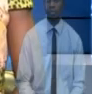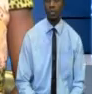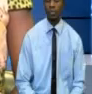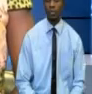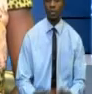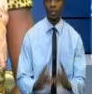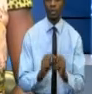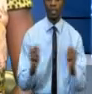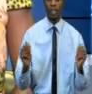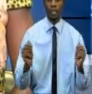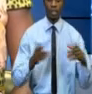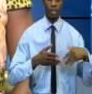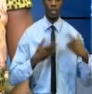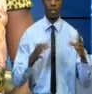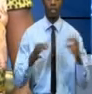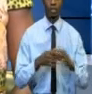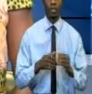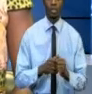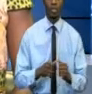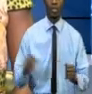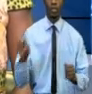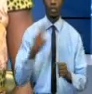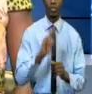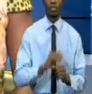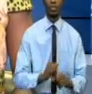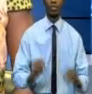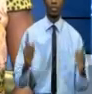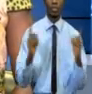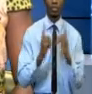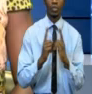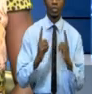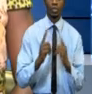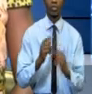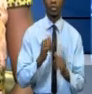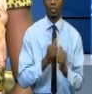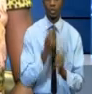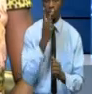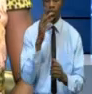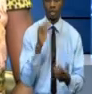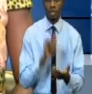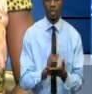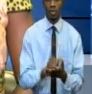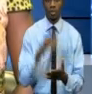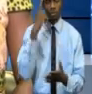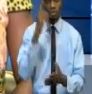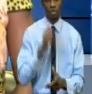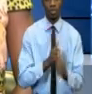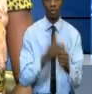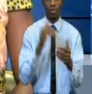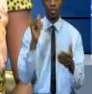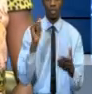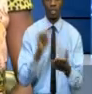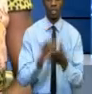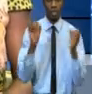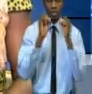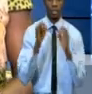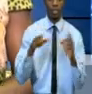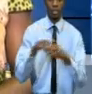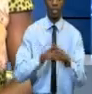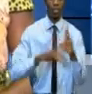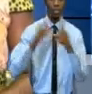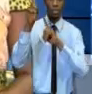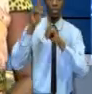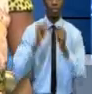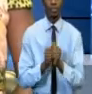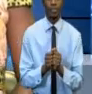Très heureuse de vous retrouver encore branchée sur l'étoile numérique. Bonsoir mesdames et messieurs et bienvenue à vous tous à cette édition vespérale du journal. Au sommaire, la